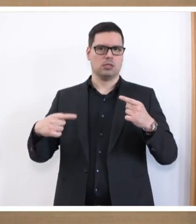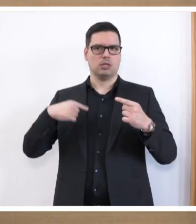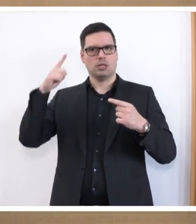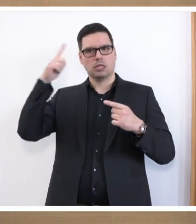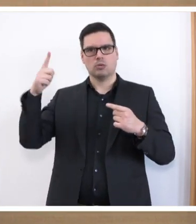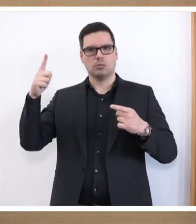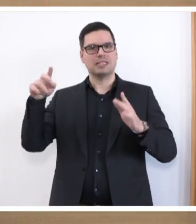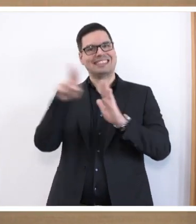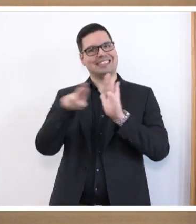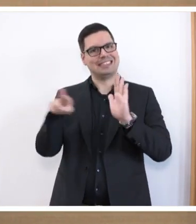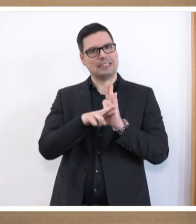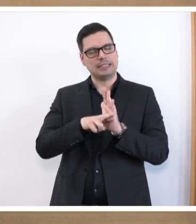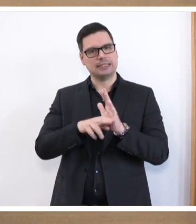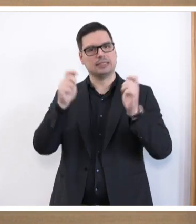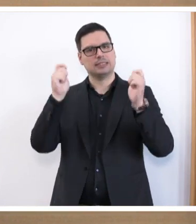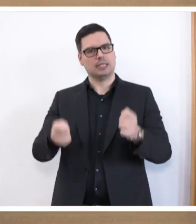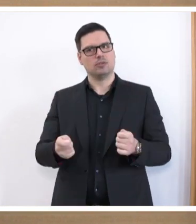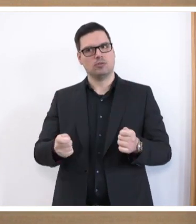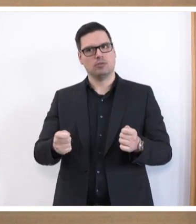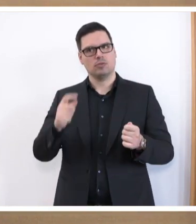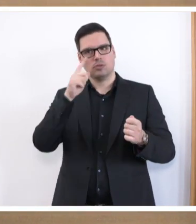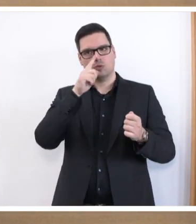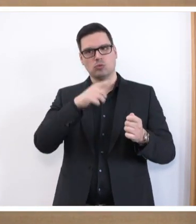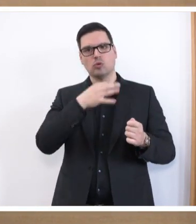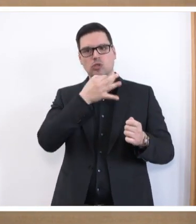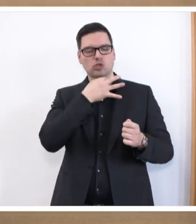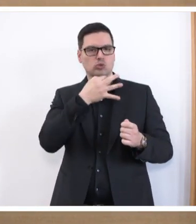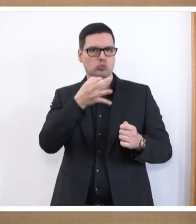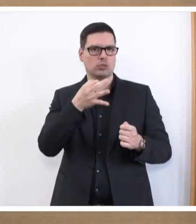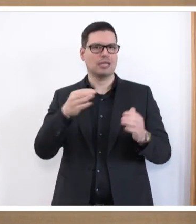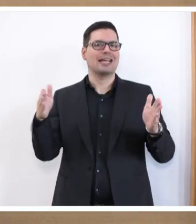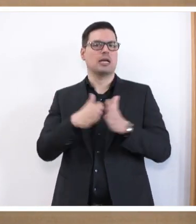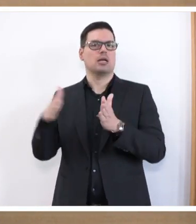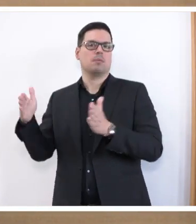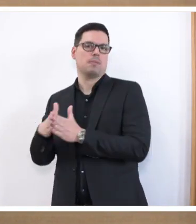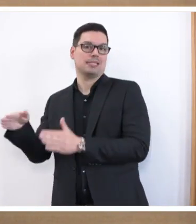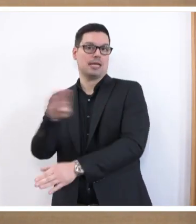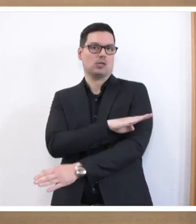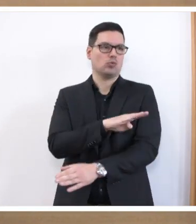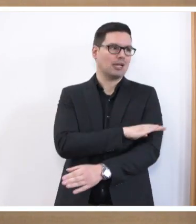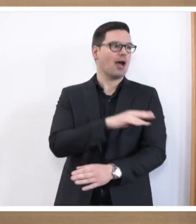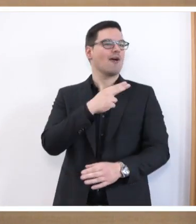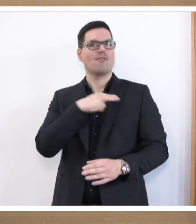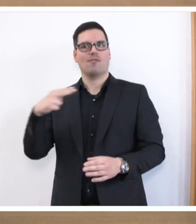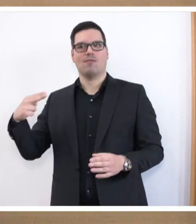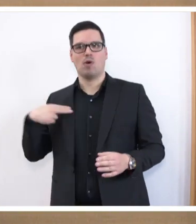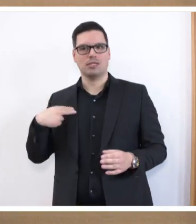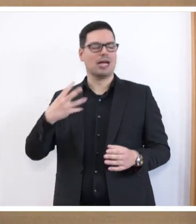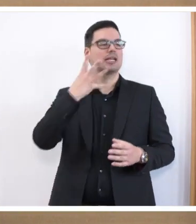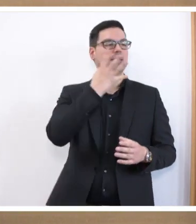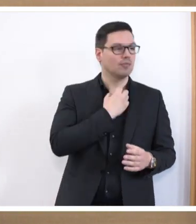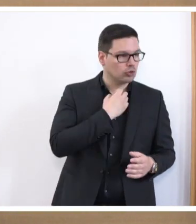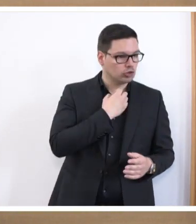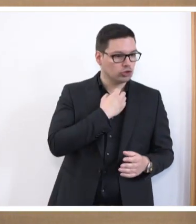diesem Gesetzentwurf nur ein paar jungen Parteikolleginnen und Parteikollegen einen Vorteil verschaffen möchte, indem